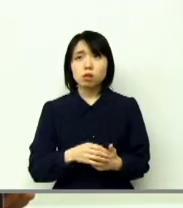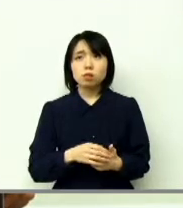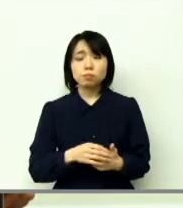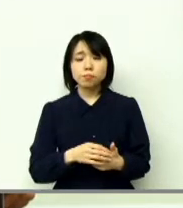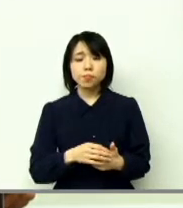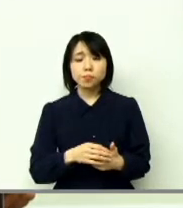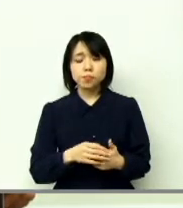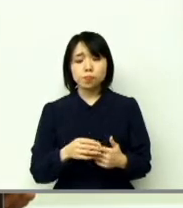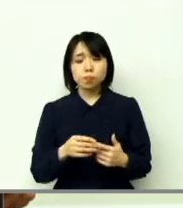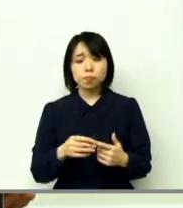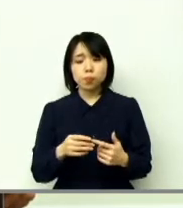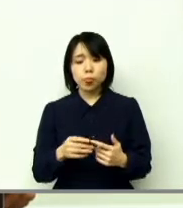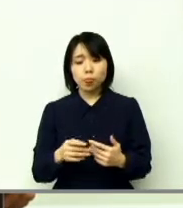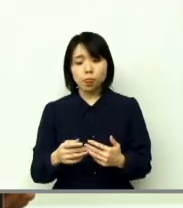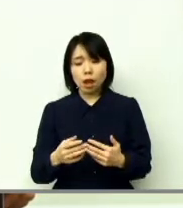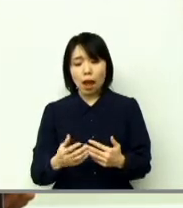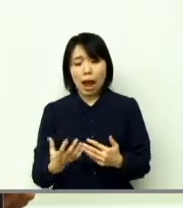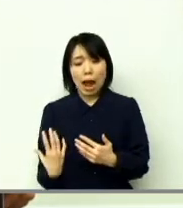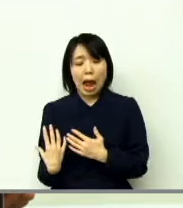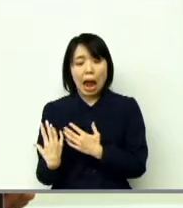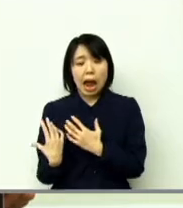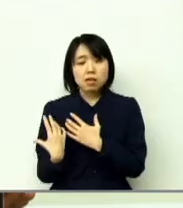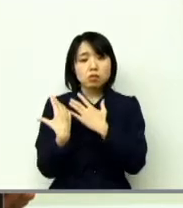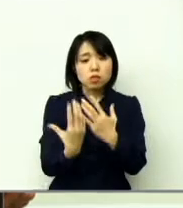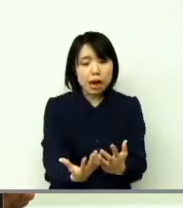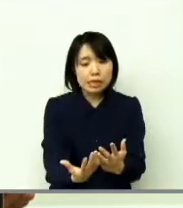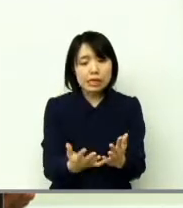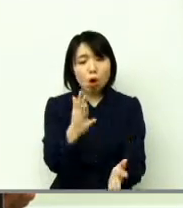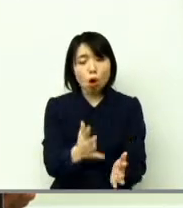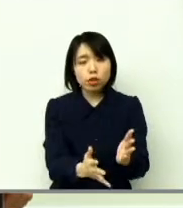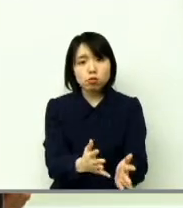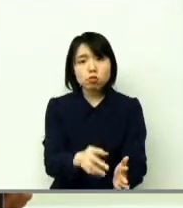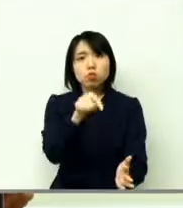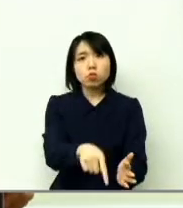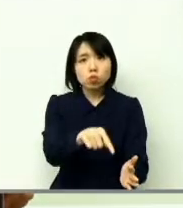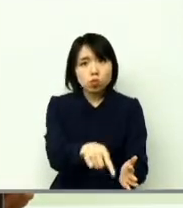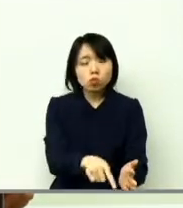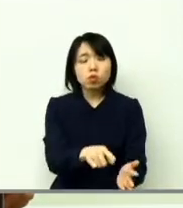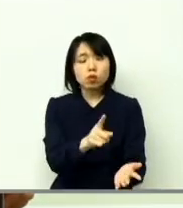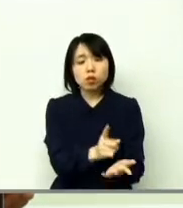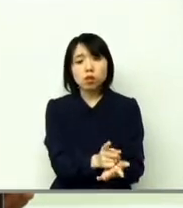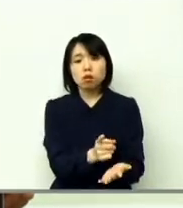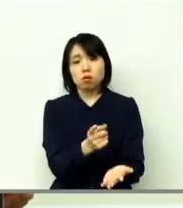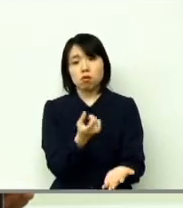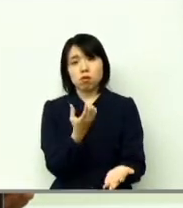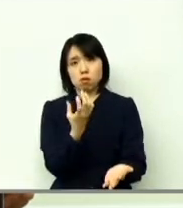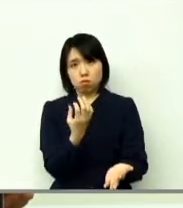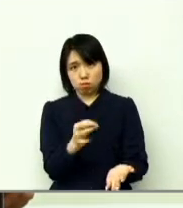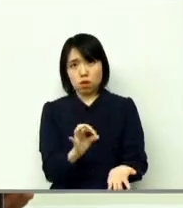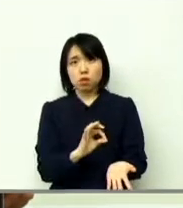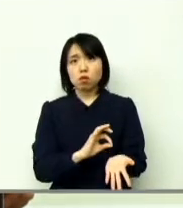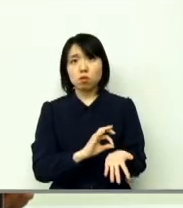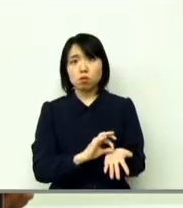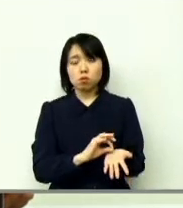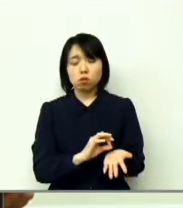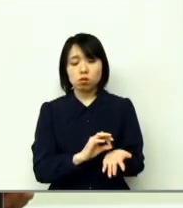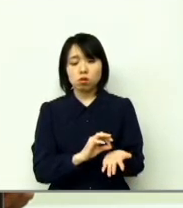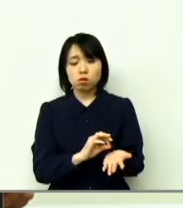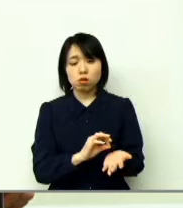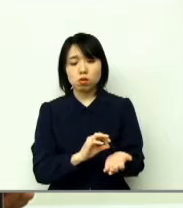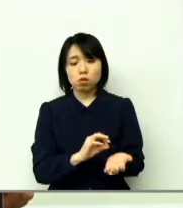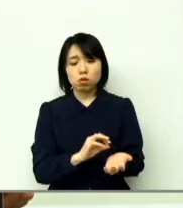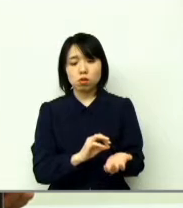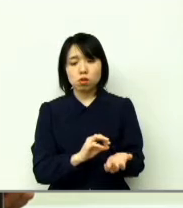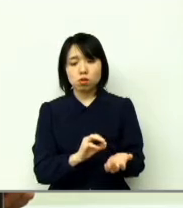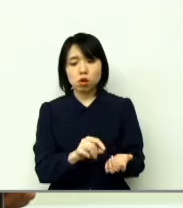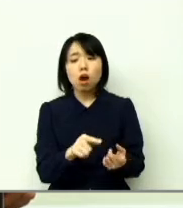プラスアルファのところはいわゆる預かり保育と今まではそういう言い方をしておりますけど、その部分への国からの支援というのがあ